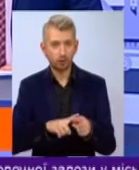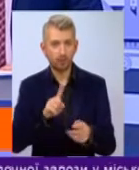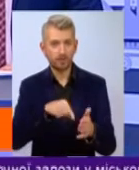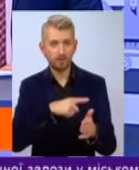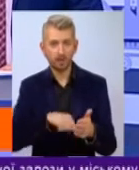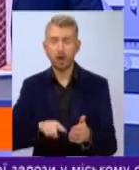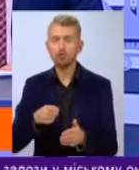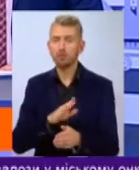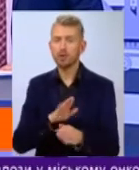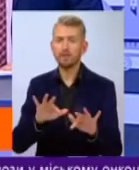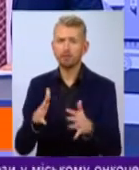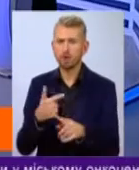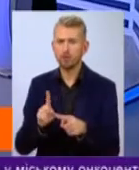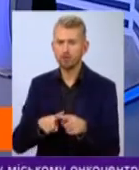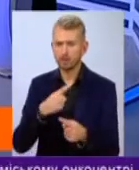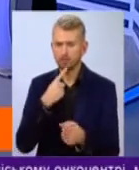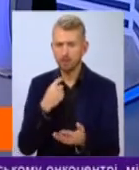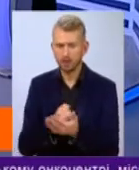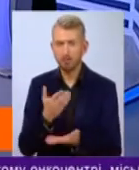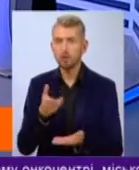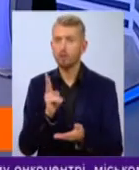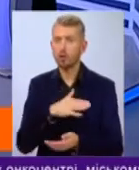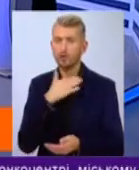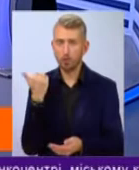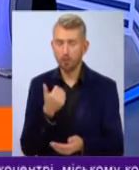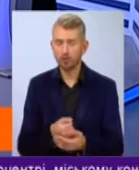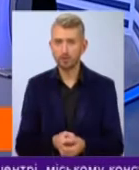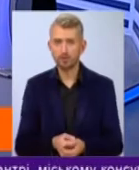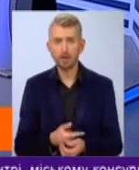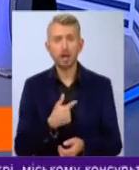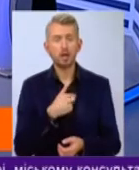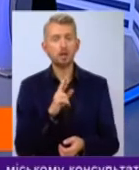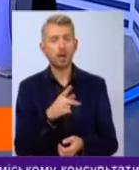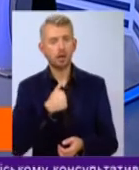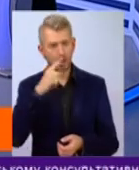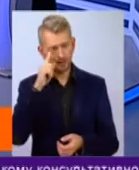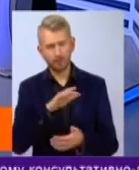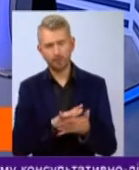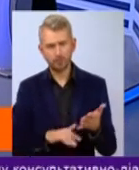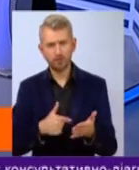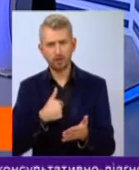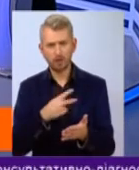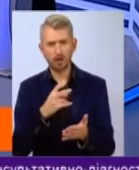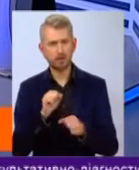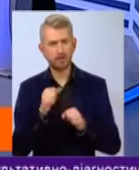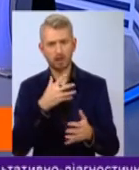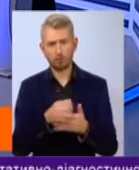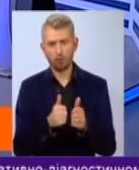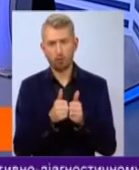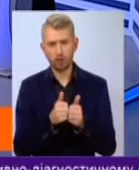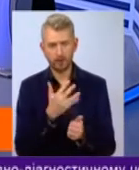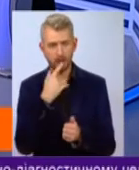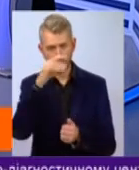не відбувається оце прийняття? Ну, можливо, хтось не хоче. Я, наскільки знаю, вибачте, я просто на захист своїх колег з Нацполіції,